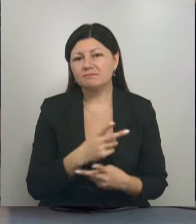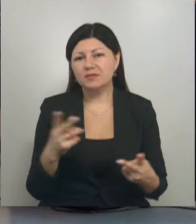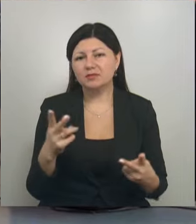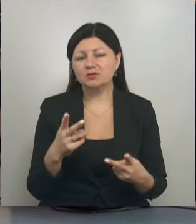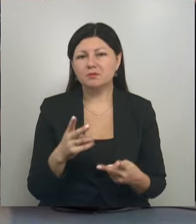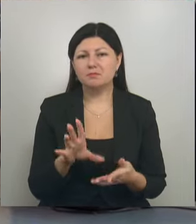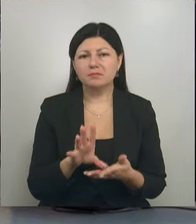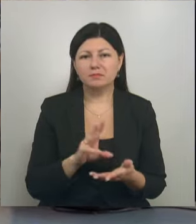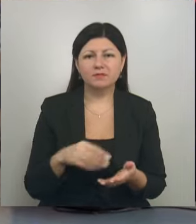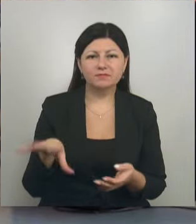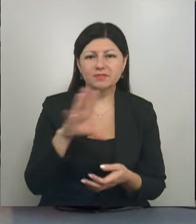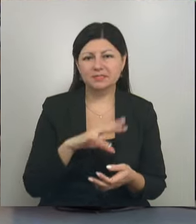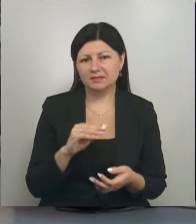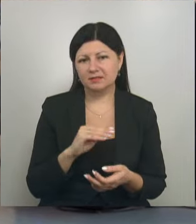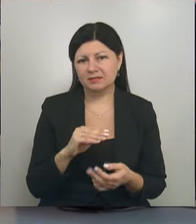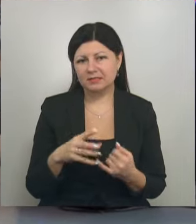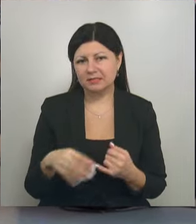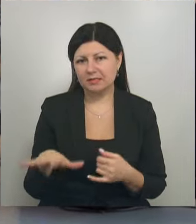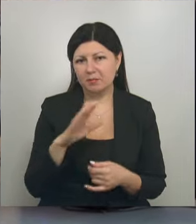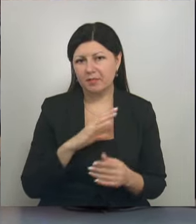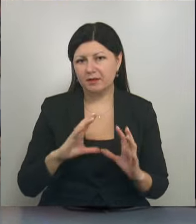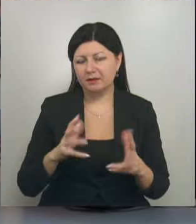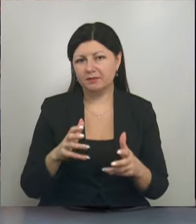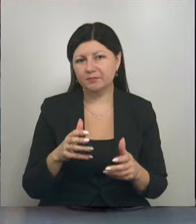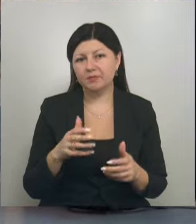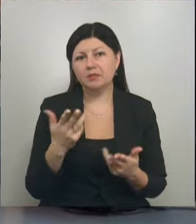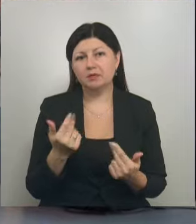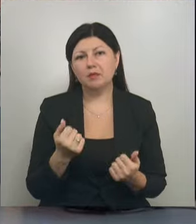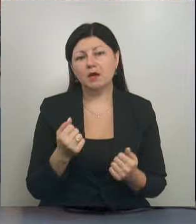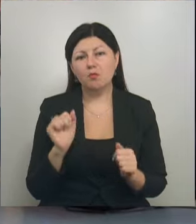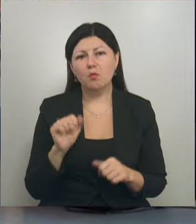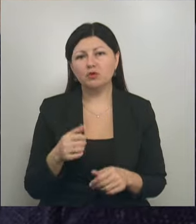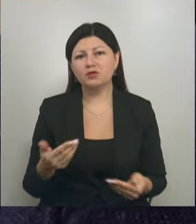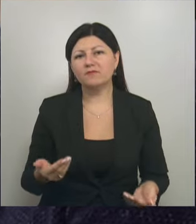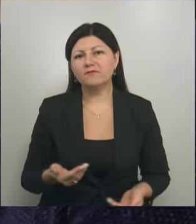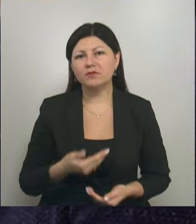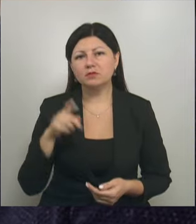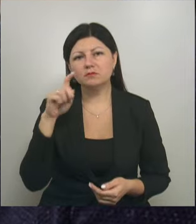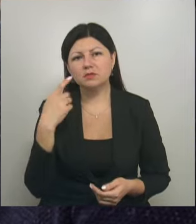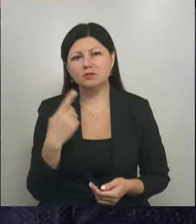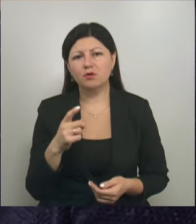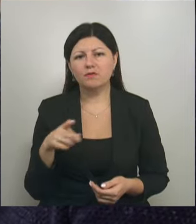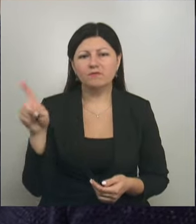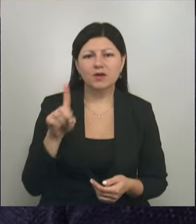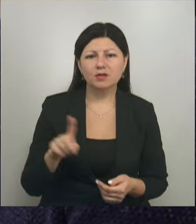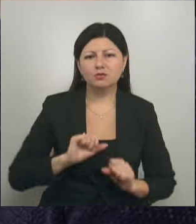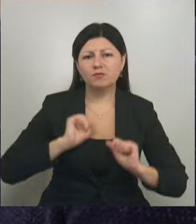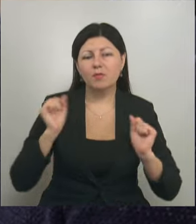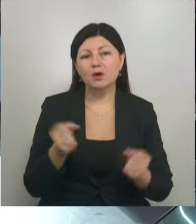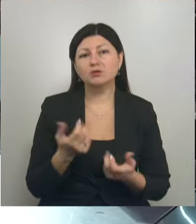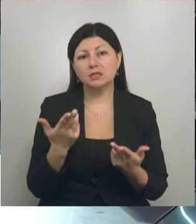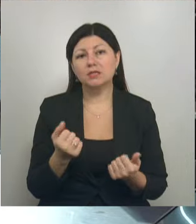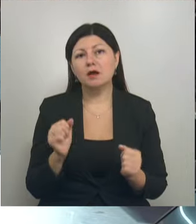приметы всей земли. Да, можно выжить в зной, грозу, в морозы. Да,